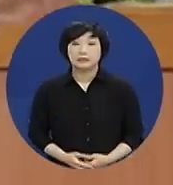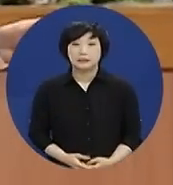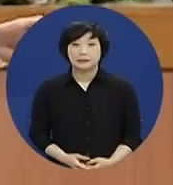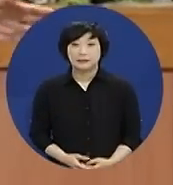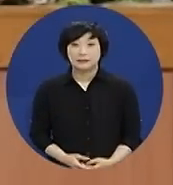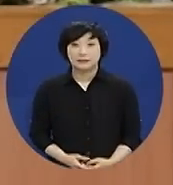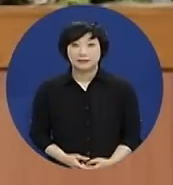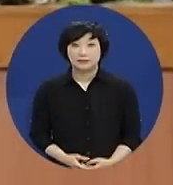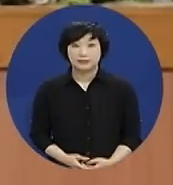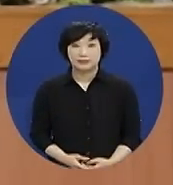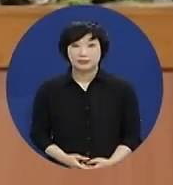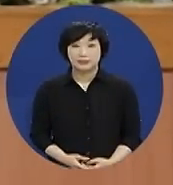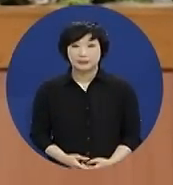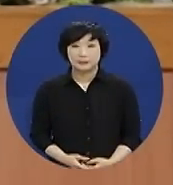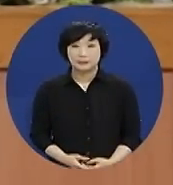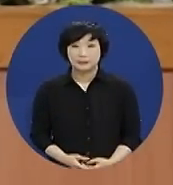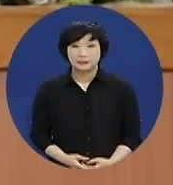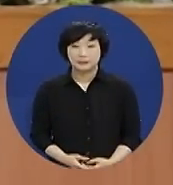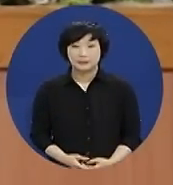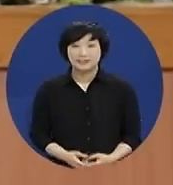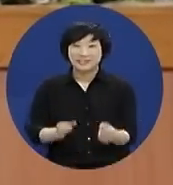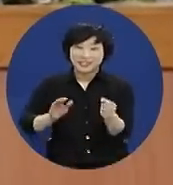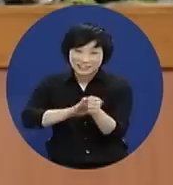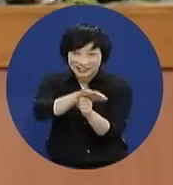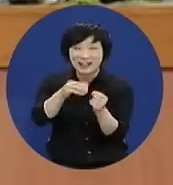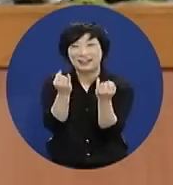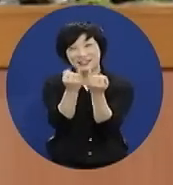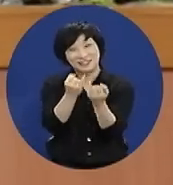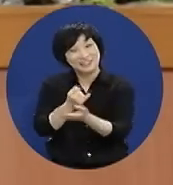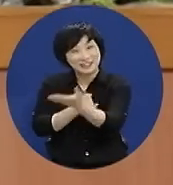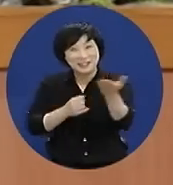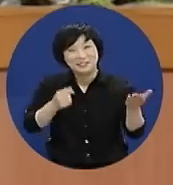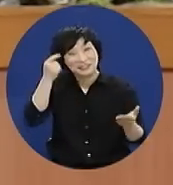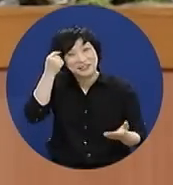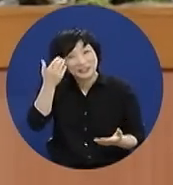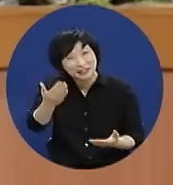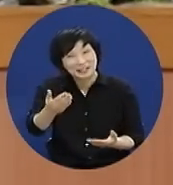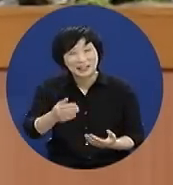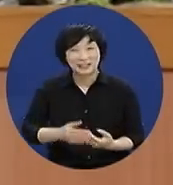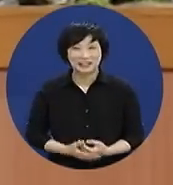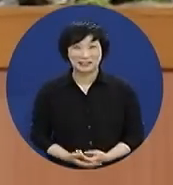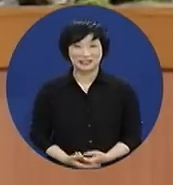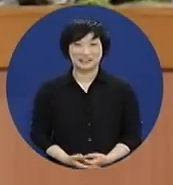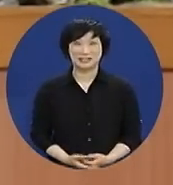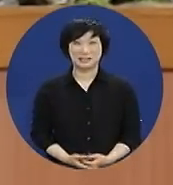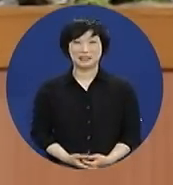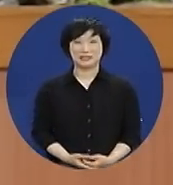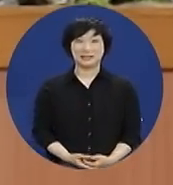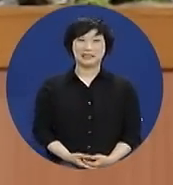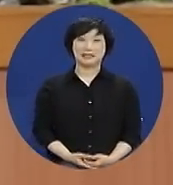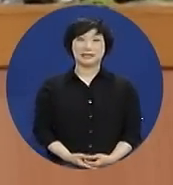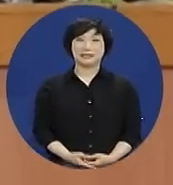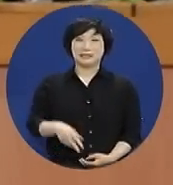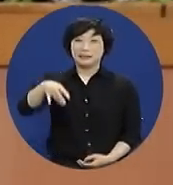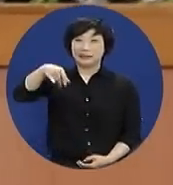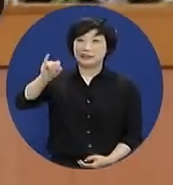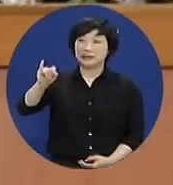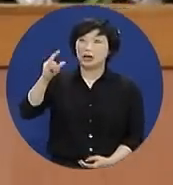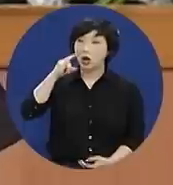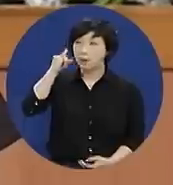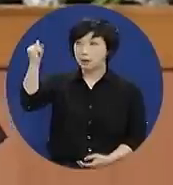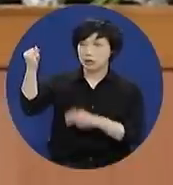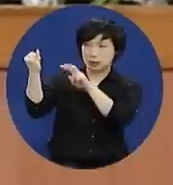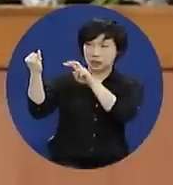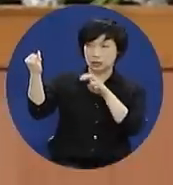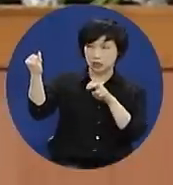争い愛する姉妹たちよシトを憎ん